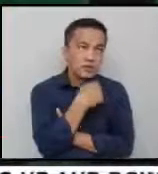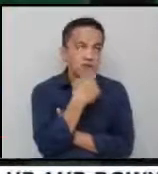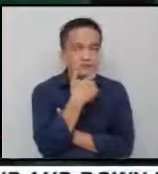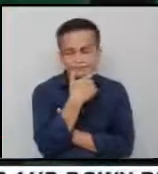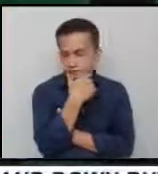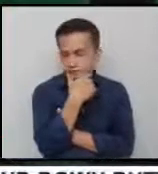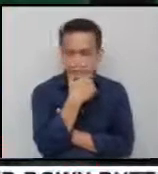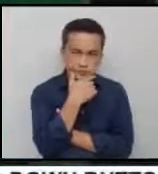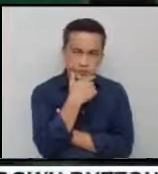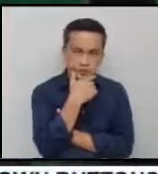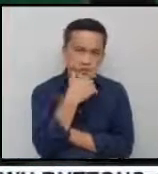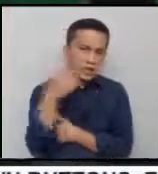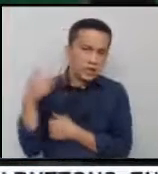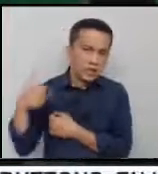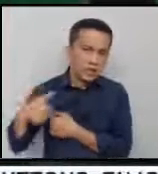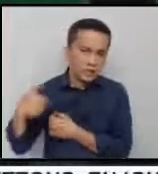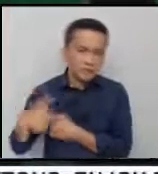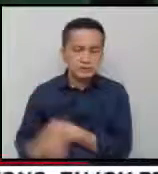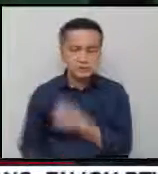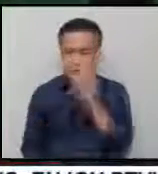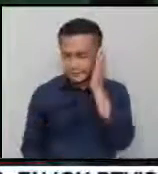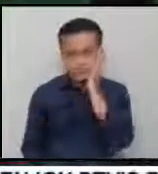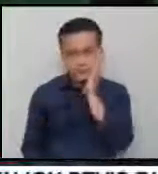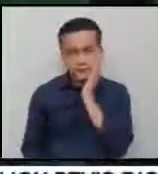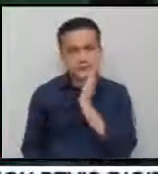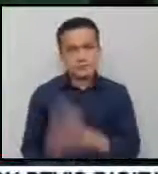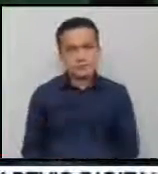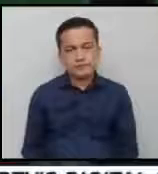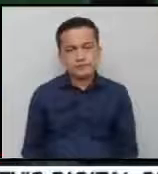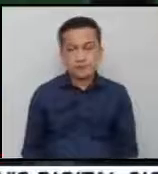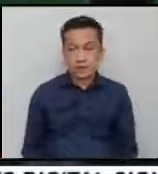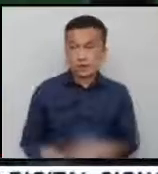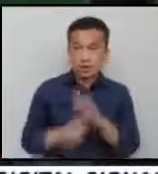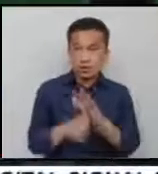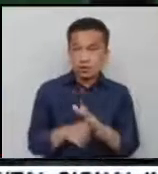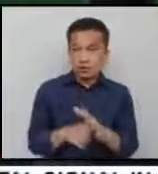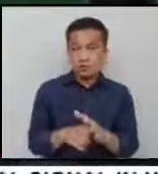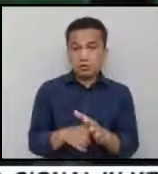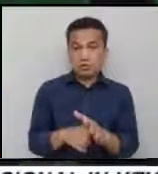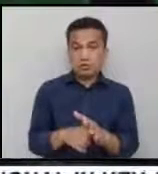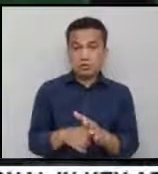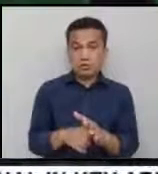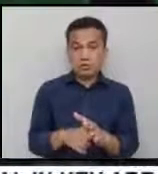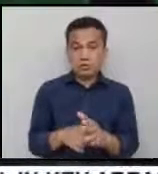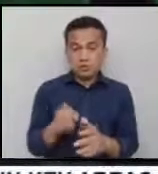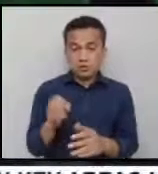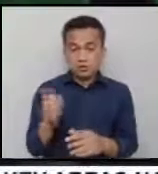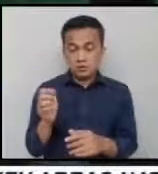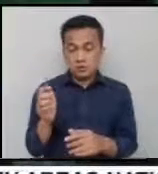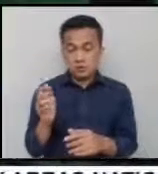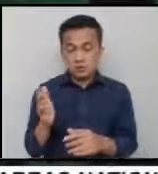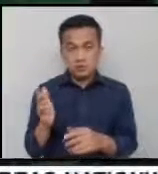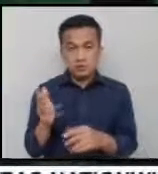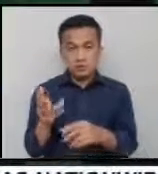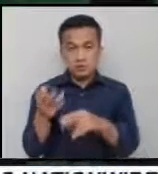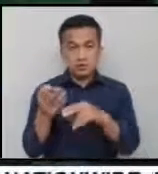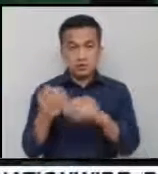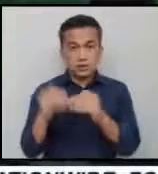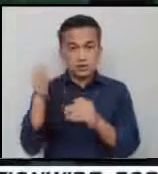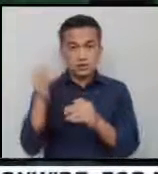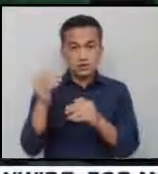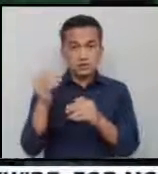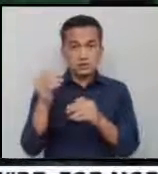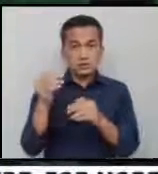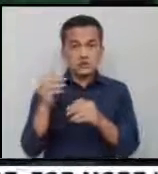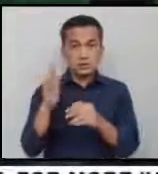nagpapagas. So, kunyari, sabihin natin na 50 pataas yung dinagdag sa 1 full tank,